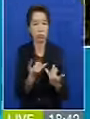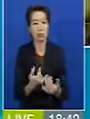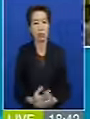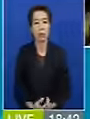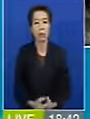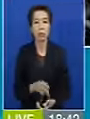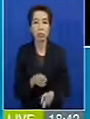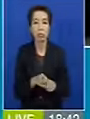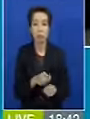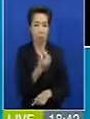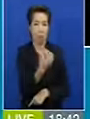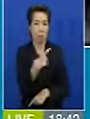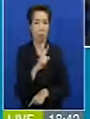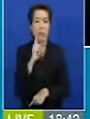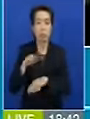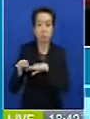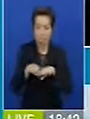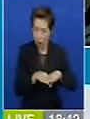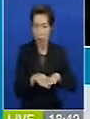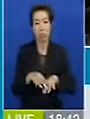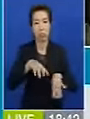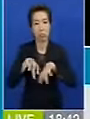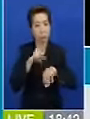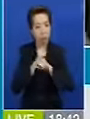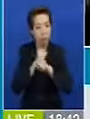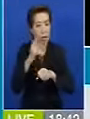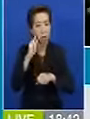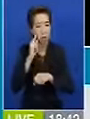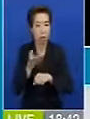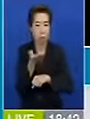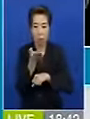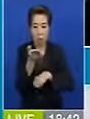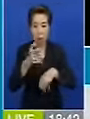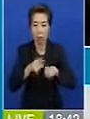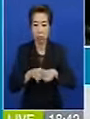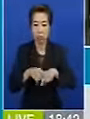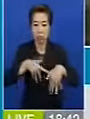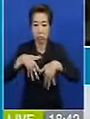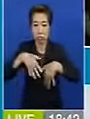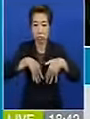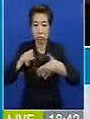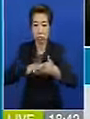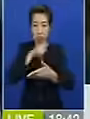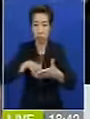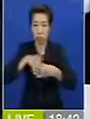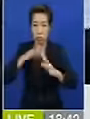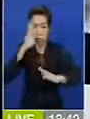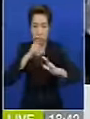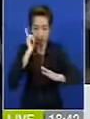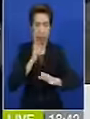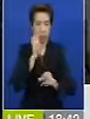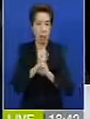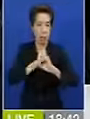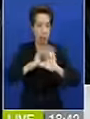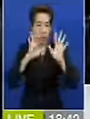นปชยืนยันครับพร้อมที่จะเคลื่อนไหวแล้วก็ทำเรื่องของประชามตินะครับให้ชัดเจนที่สำคัญนะครับ